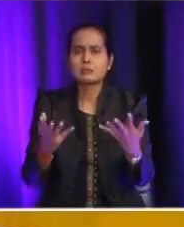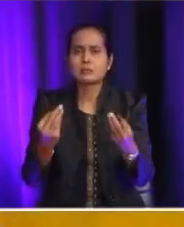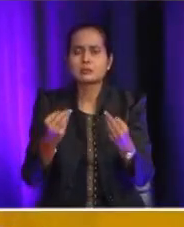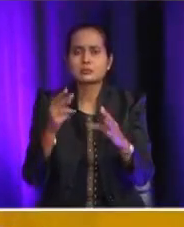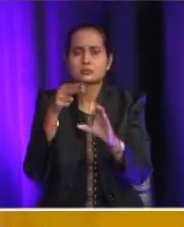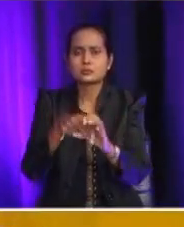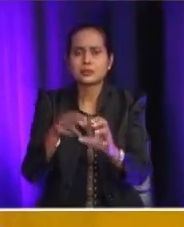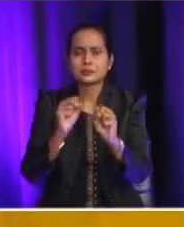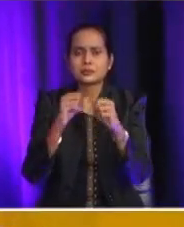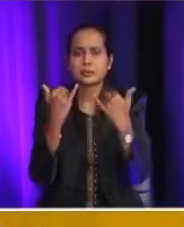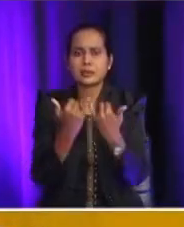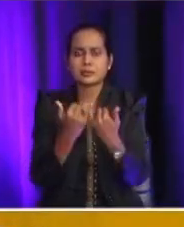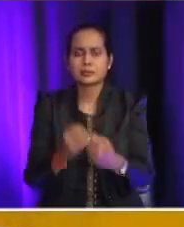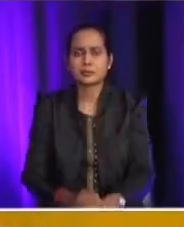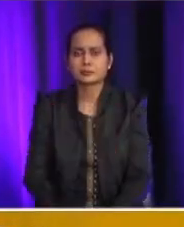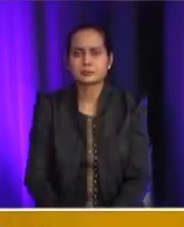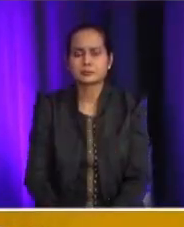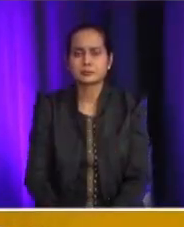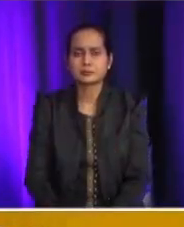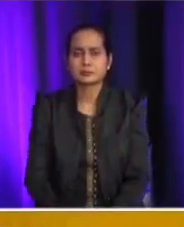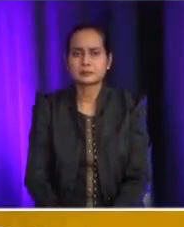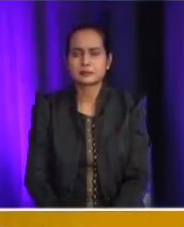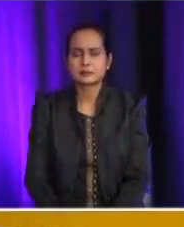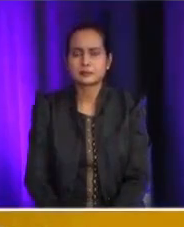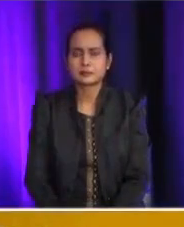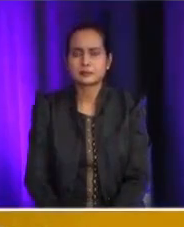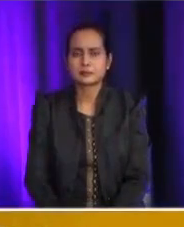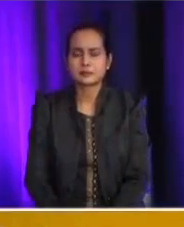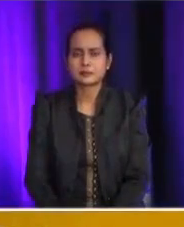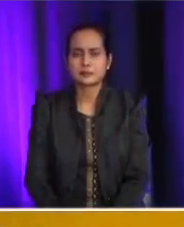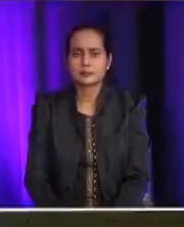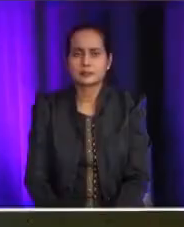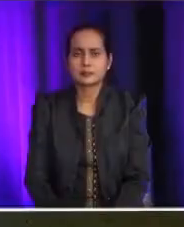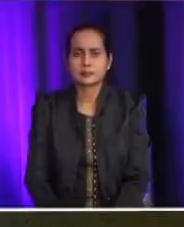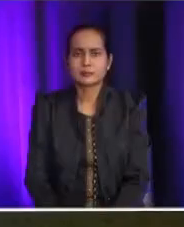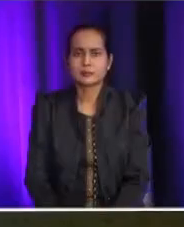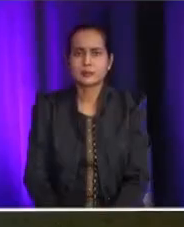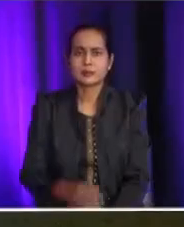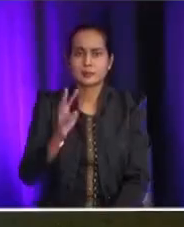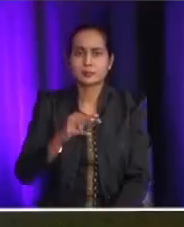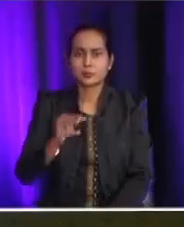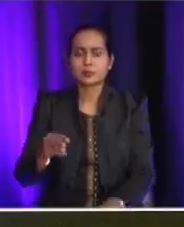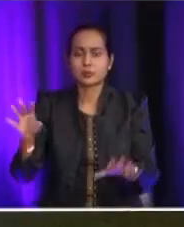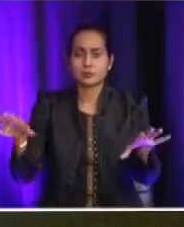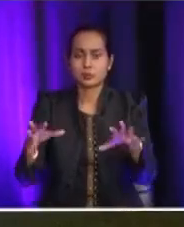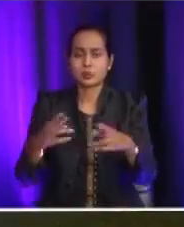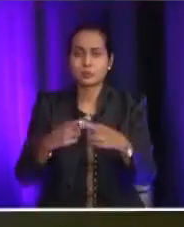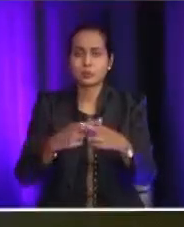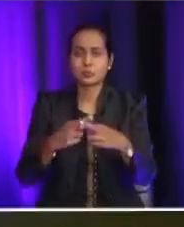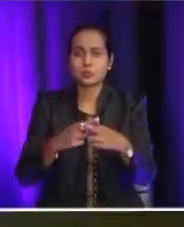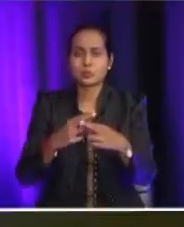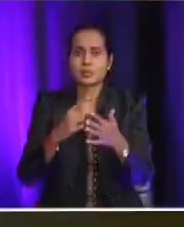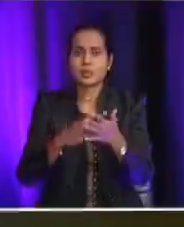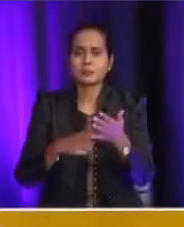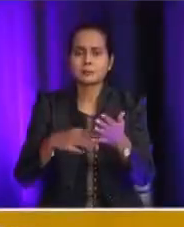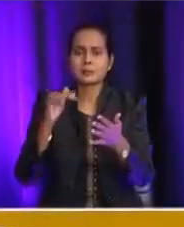syarikat tersebut? Betul tu cikgu. Apa kata kita minta murid membuat rumusan ya, apa yang mereka